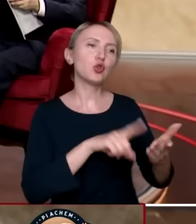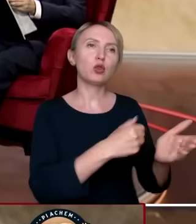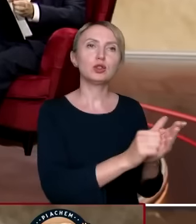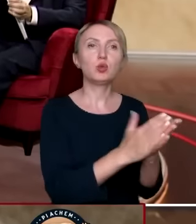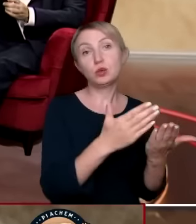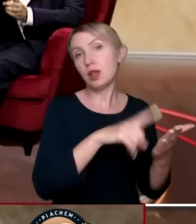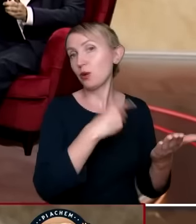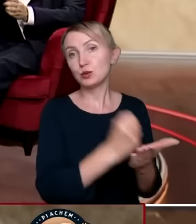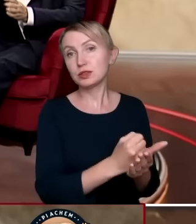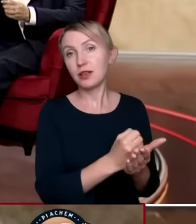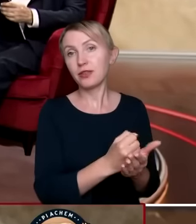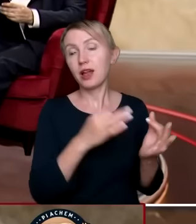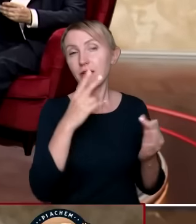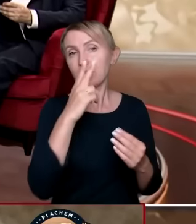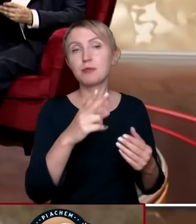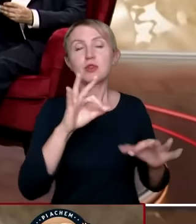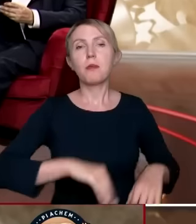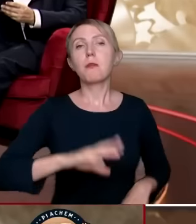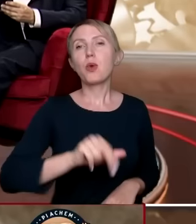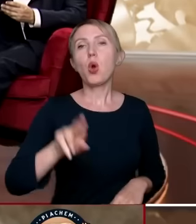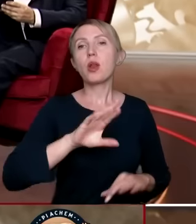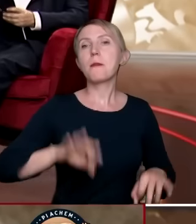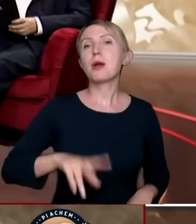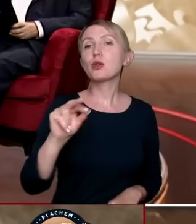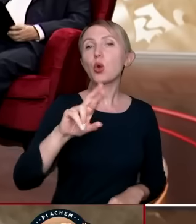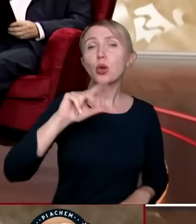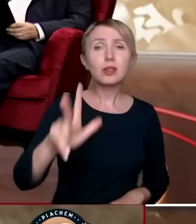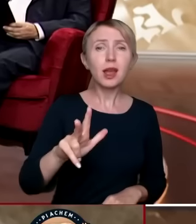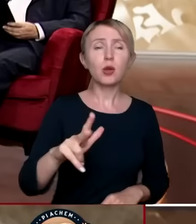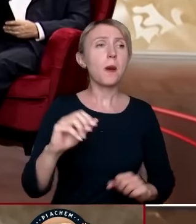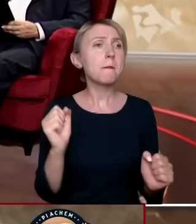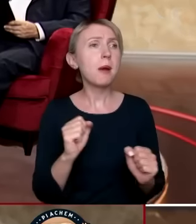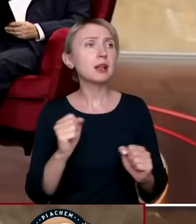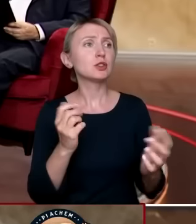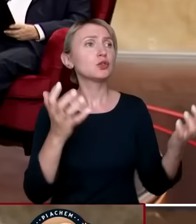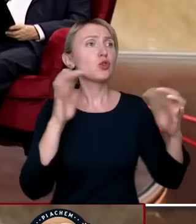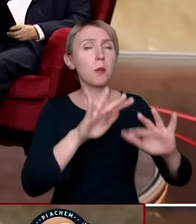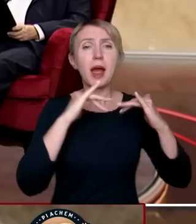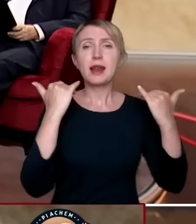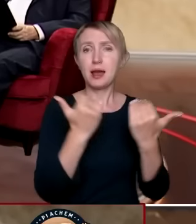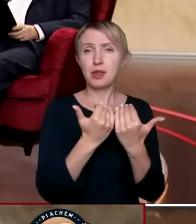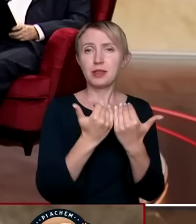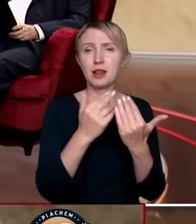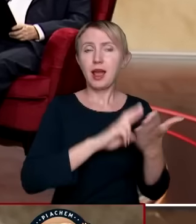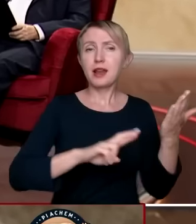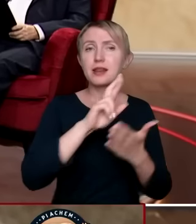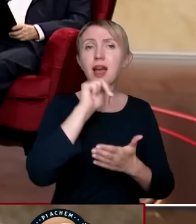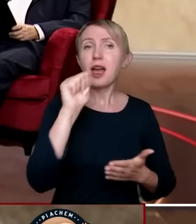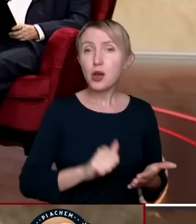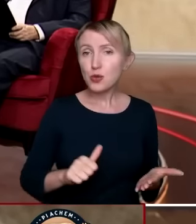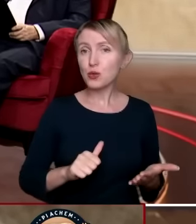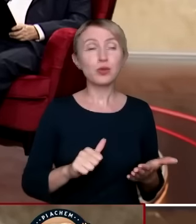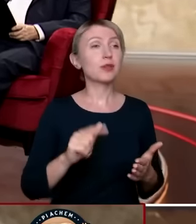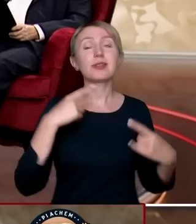sytuacji widzimy, że i pan Bodnar i pan Korneluk tak się bali zgromadzenia parlamentarnego Rady Europy, że nie